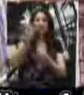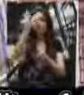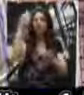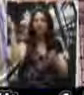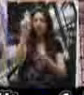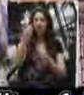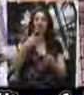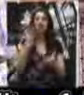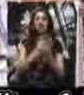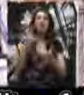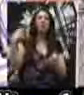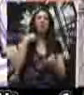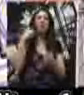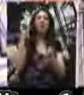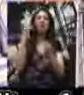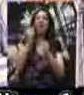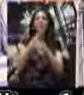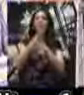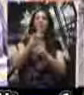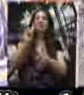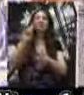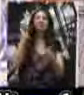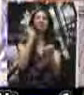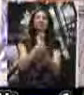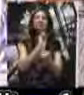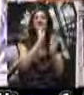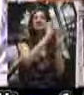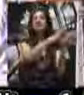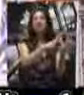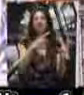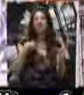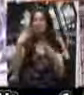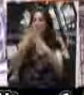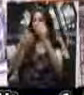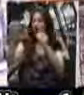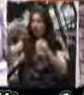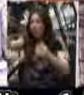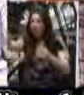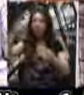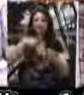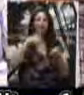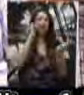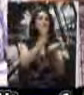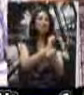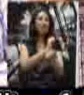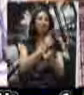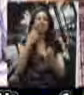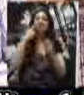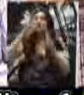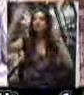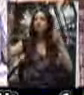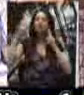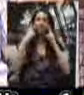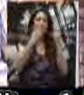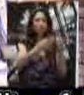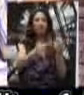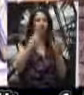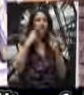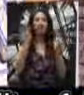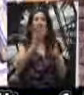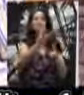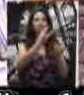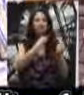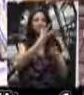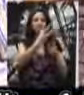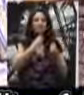وفي الاخر دفعت الثمن من حريتها. البنت اتجوزت وهي دخلت السجن. تعالوا نشوف